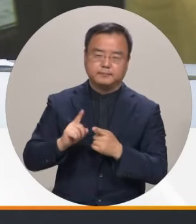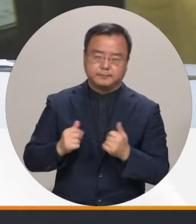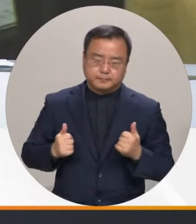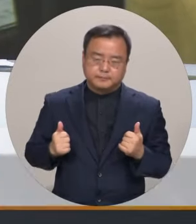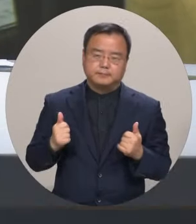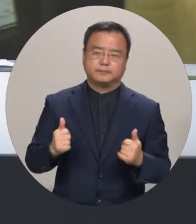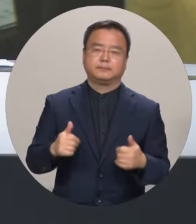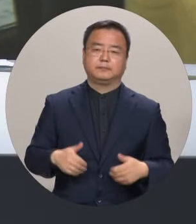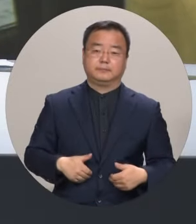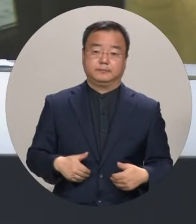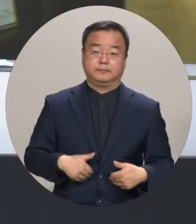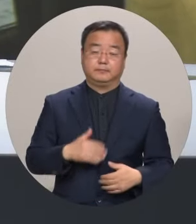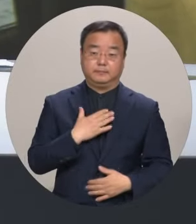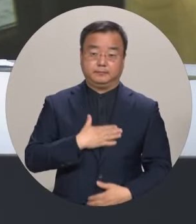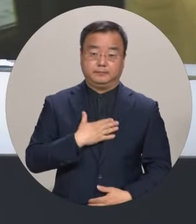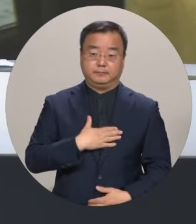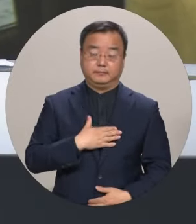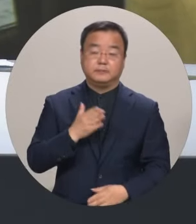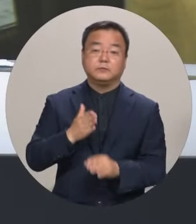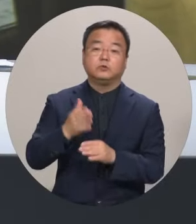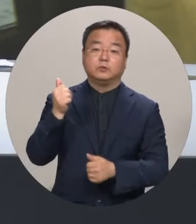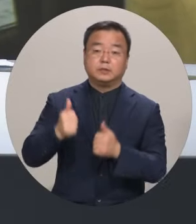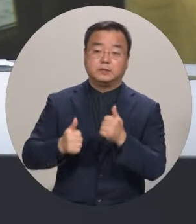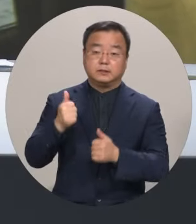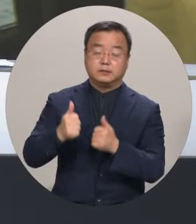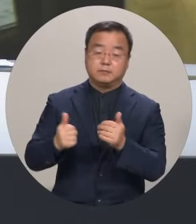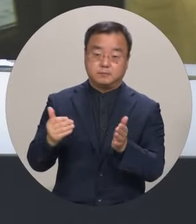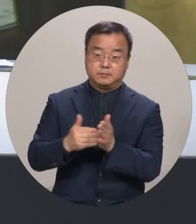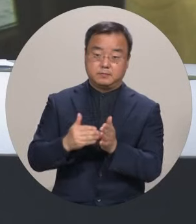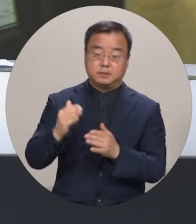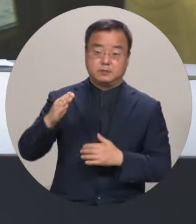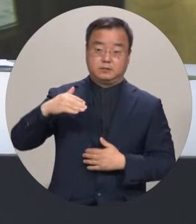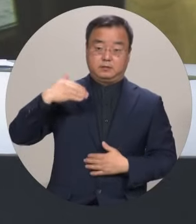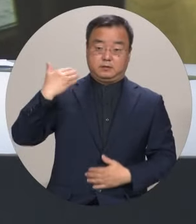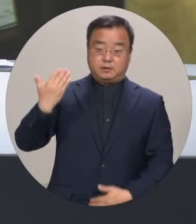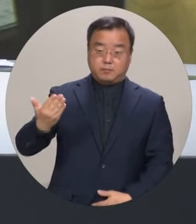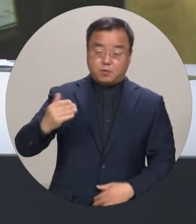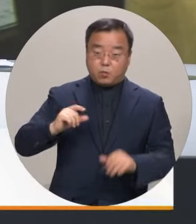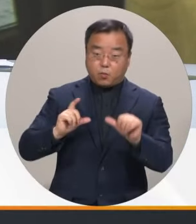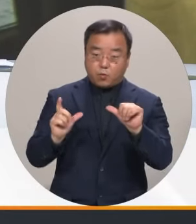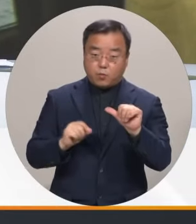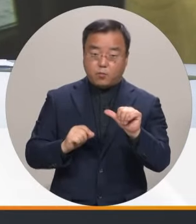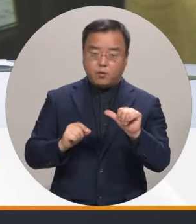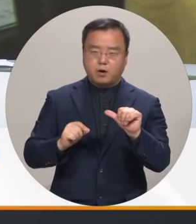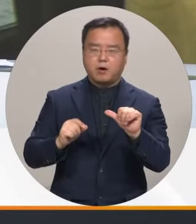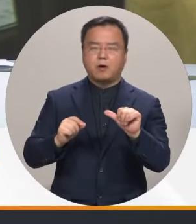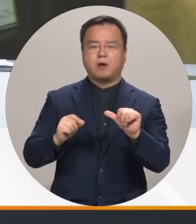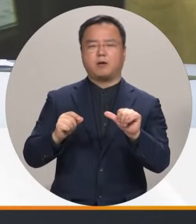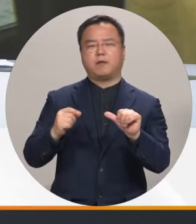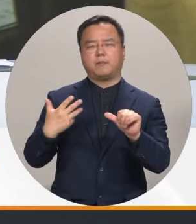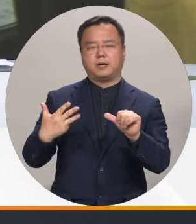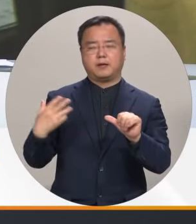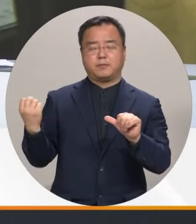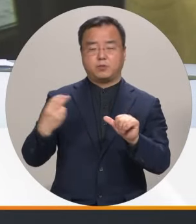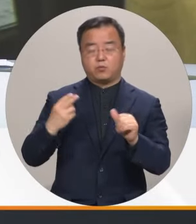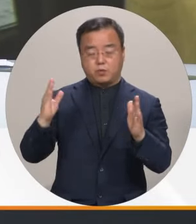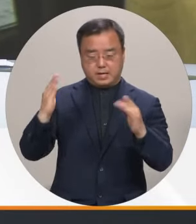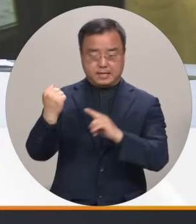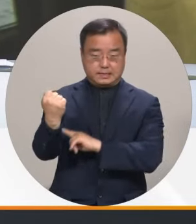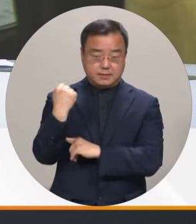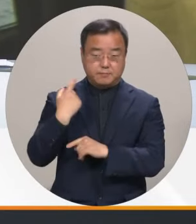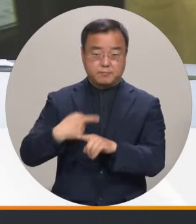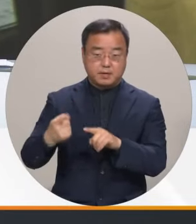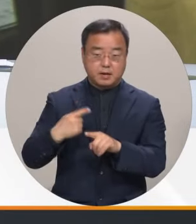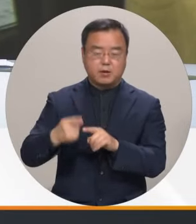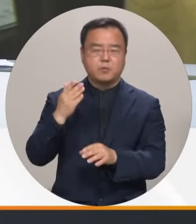필요가 있겠습니다 자이 중간고사 직후에는 5월 8일에 또네 평가가 다시 찾아옵니다이 중간고사